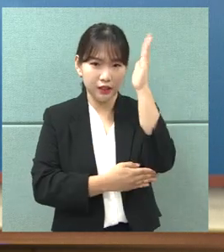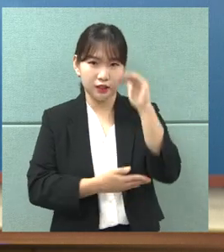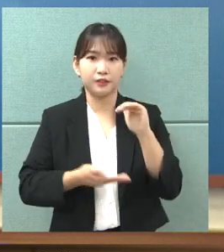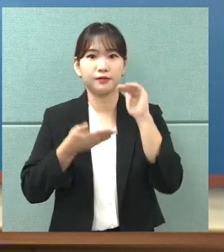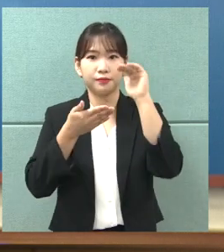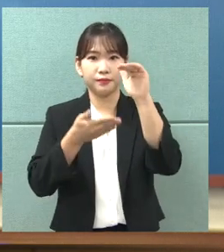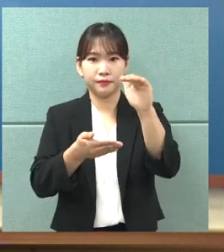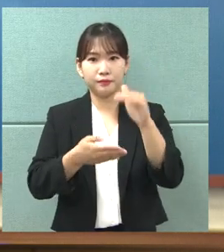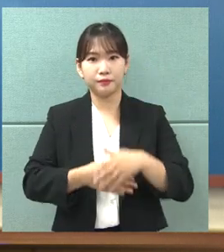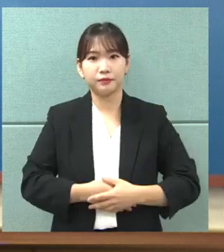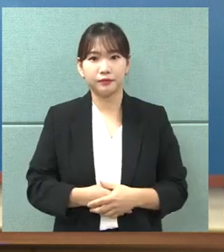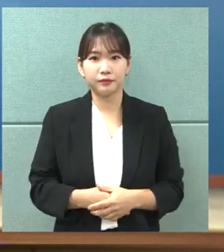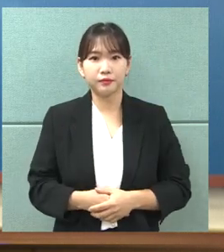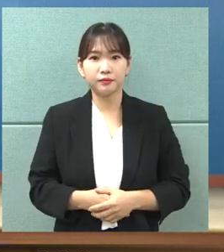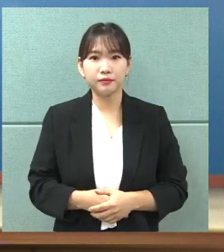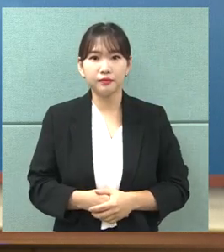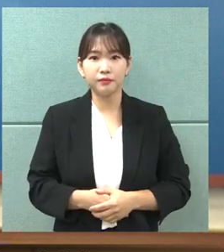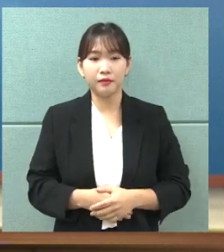죄송하다는 말씀드립니다